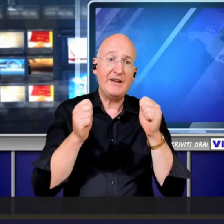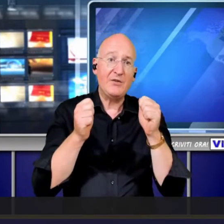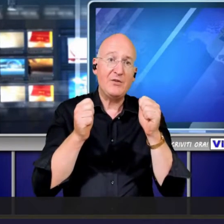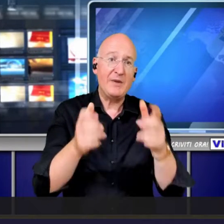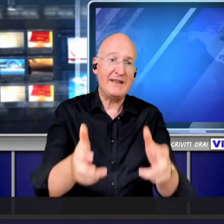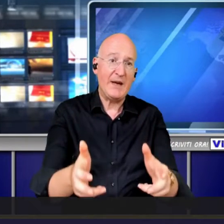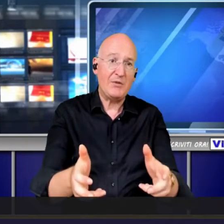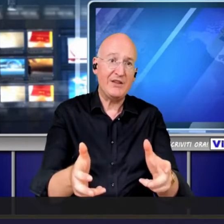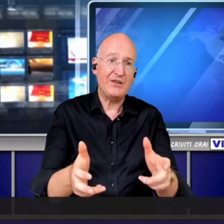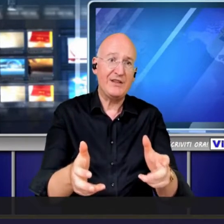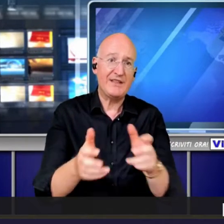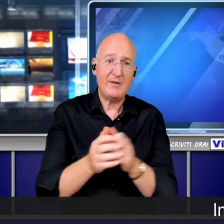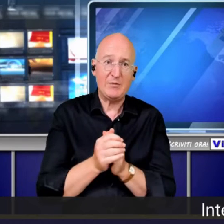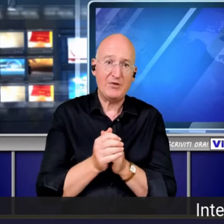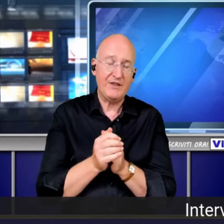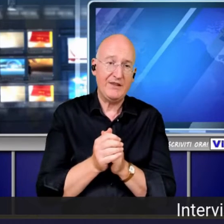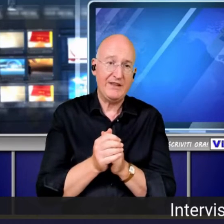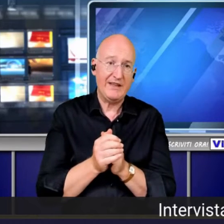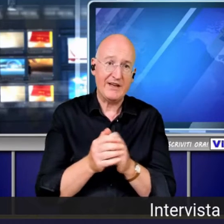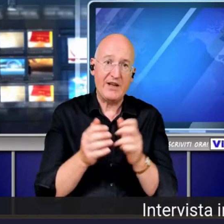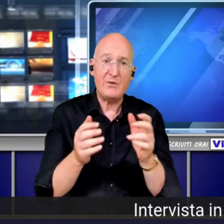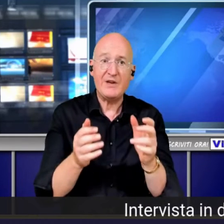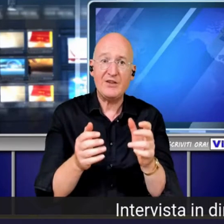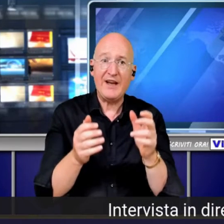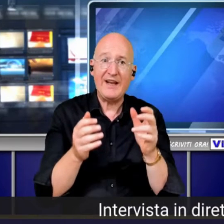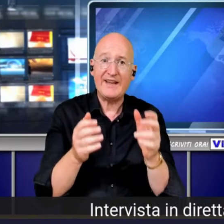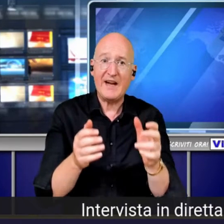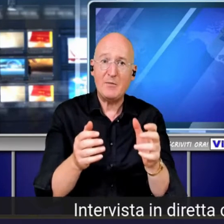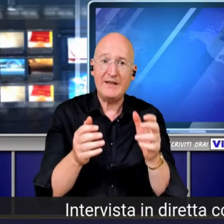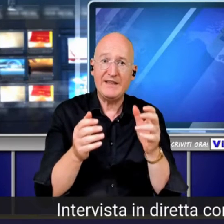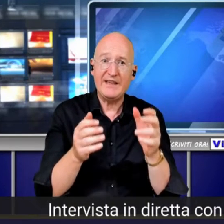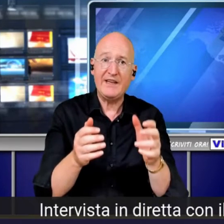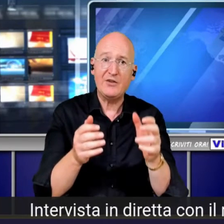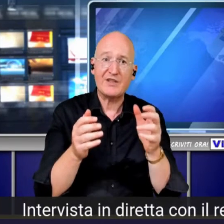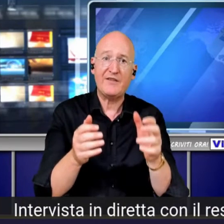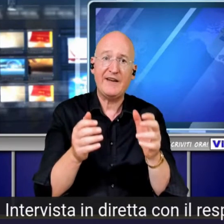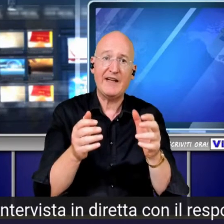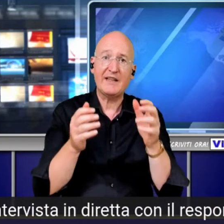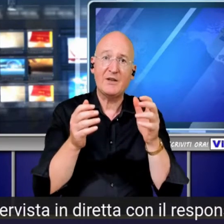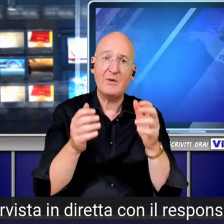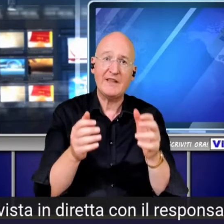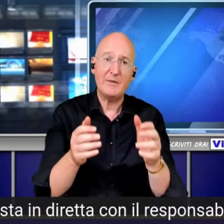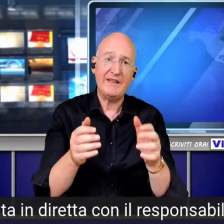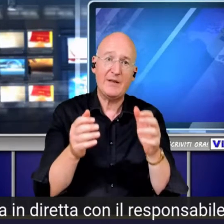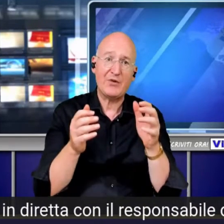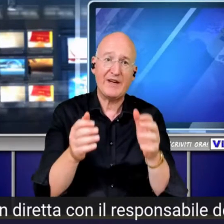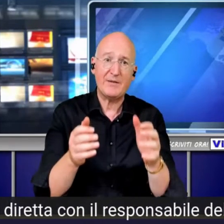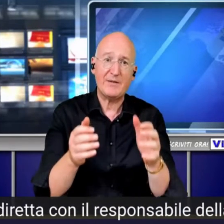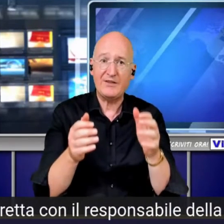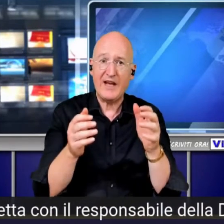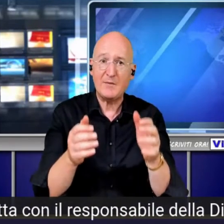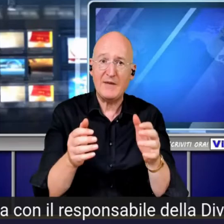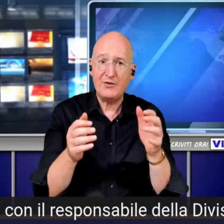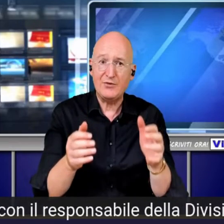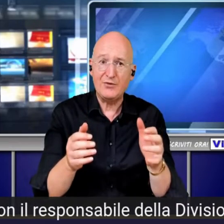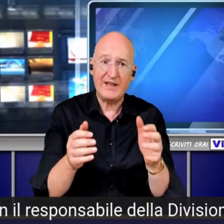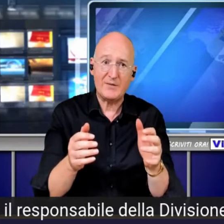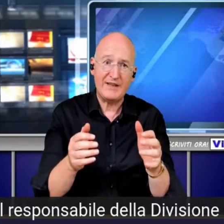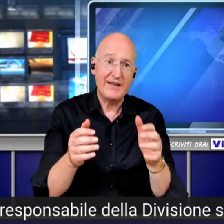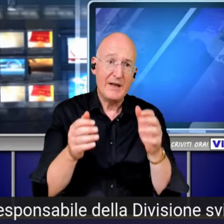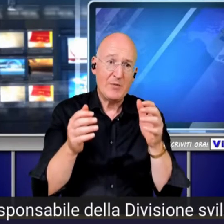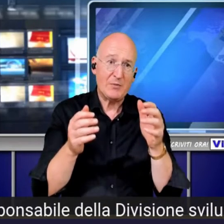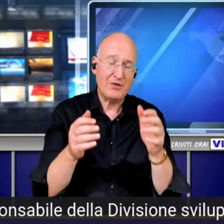35.000 euro, e non li mettiamo dentro nel sistema produttivo italiano. E questo è il dramma di chi non sa fare adeguatamente programmazione a